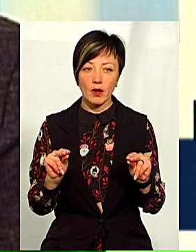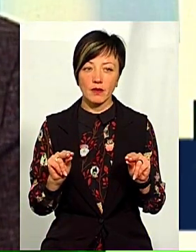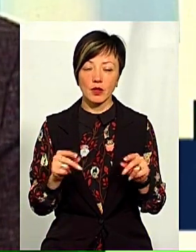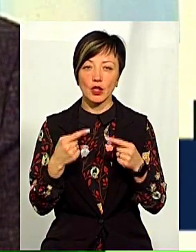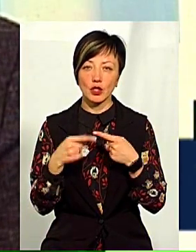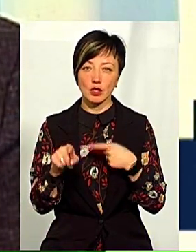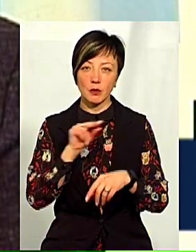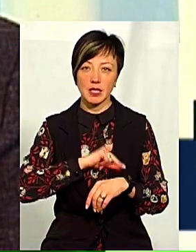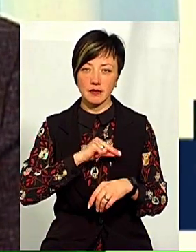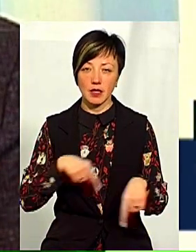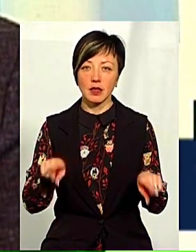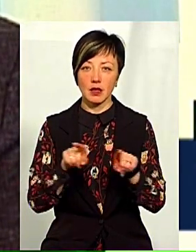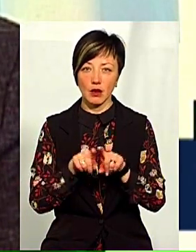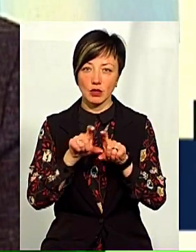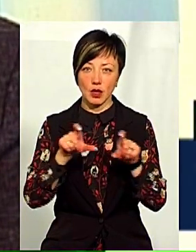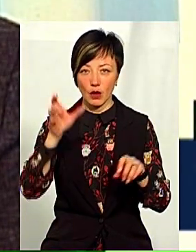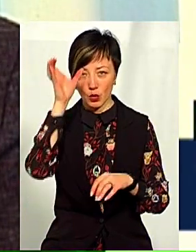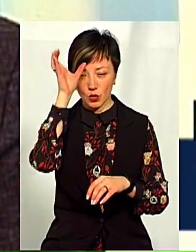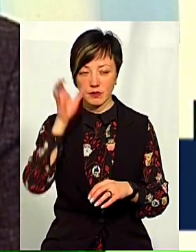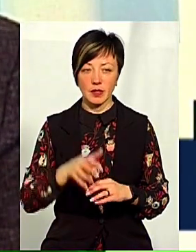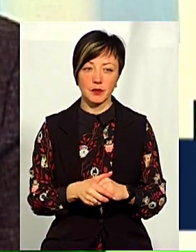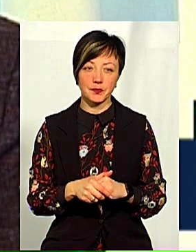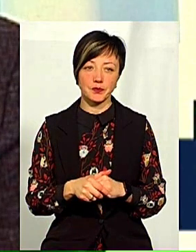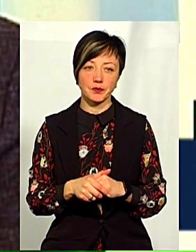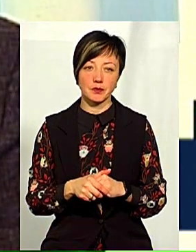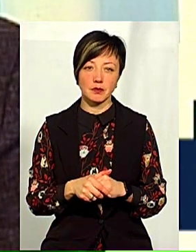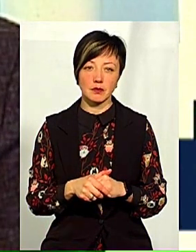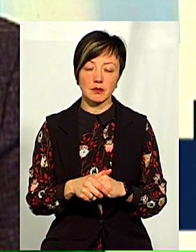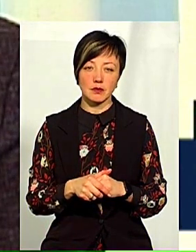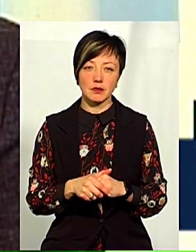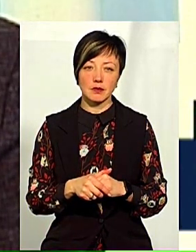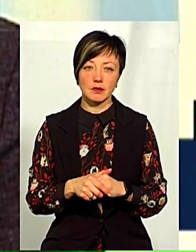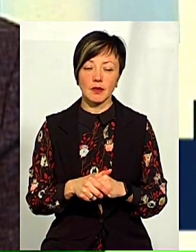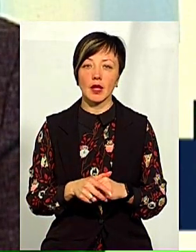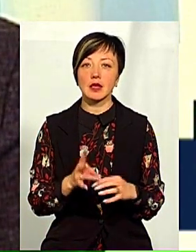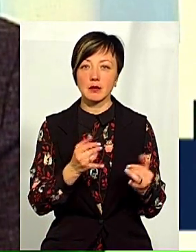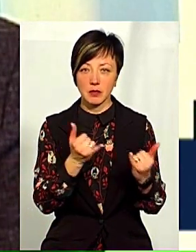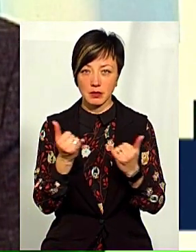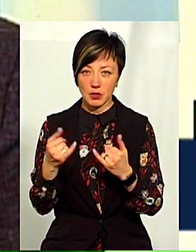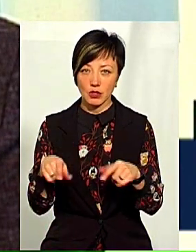інших працівників також закладу освіти. Такі умови забезпечені?